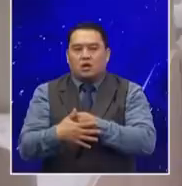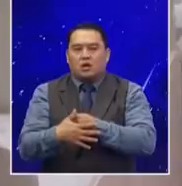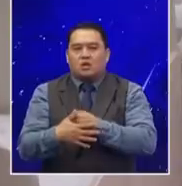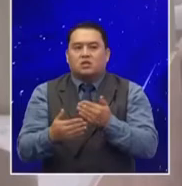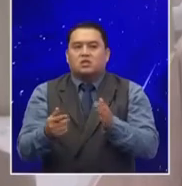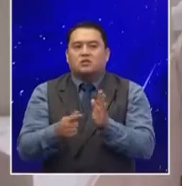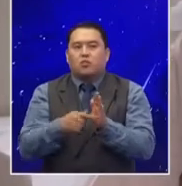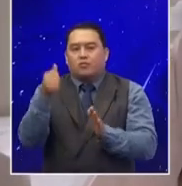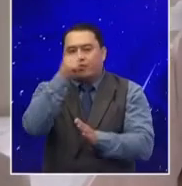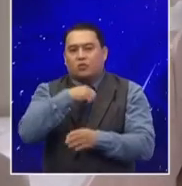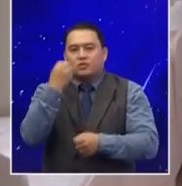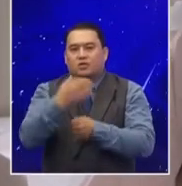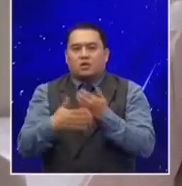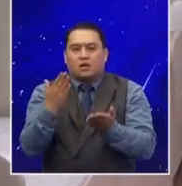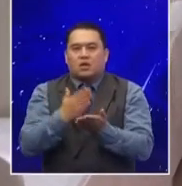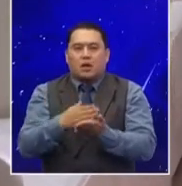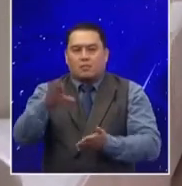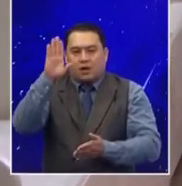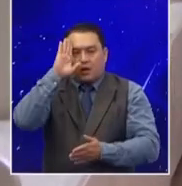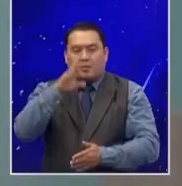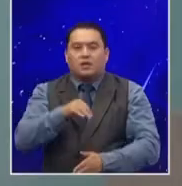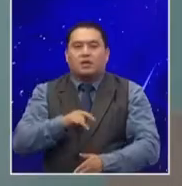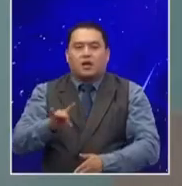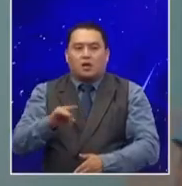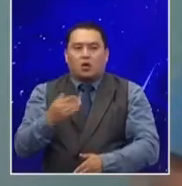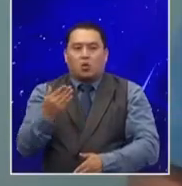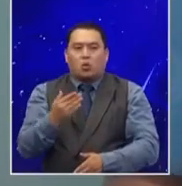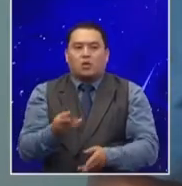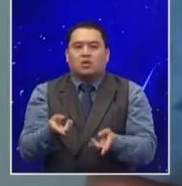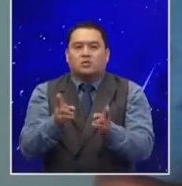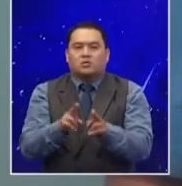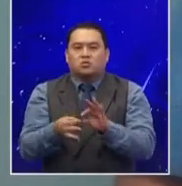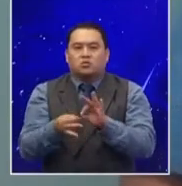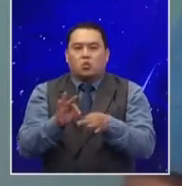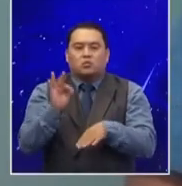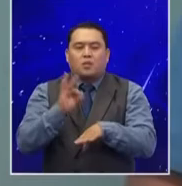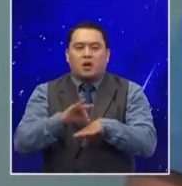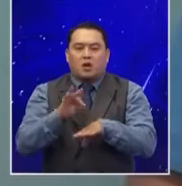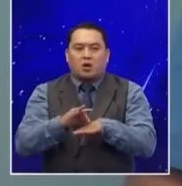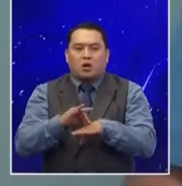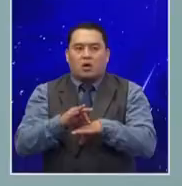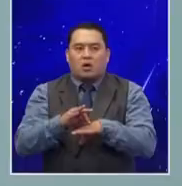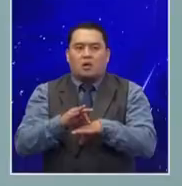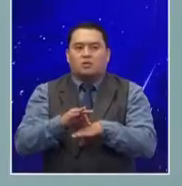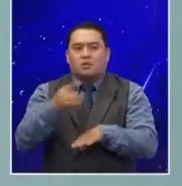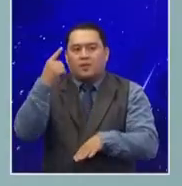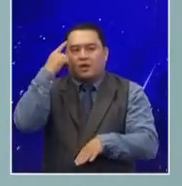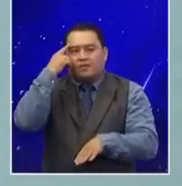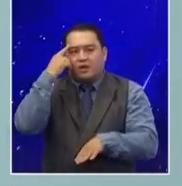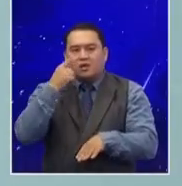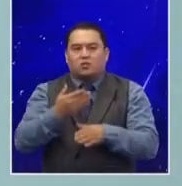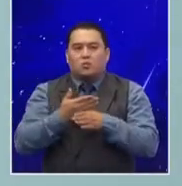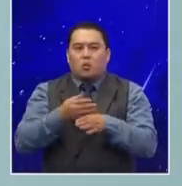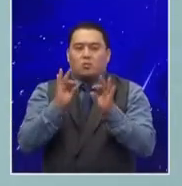уже 7-й год в центре находится мальчик по имени Мадияр. Он подкидыш с очень сложным диагнозом – умственная отсталость.